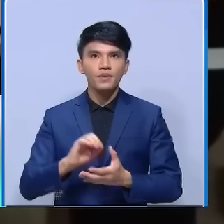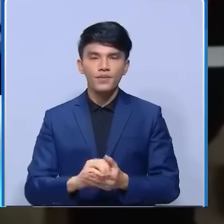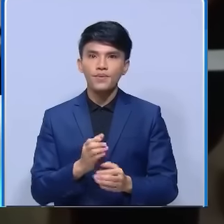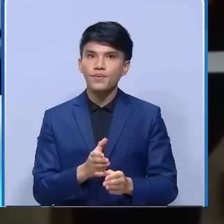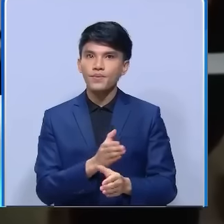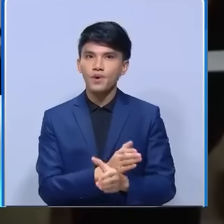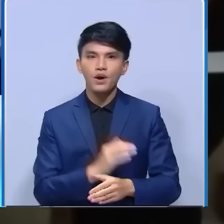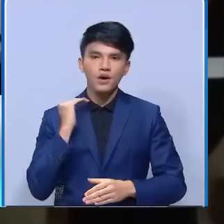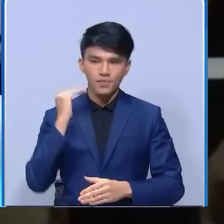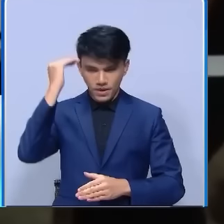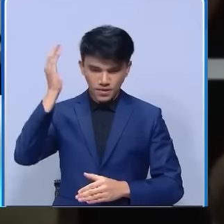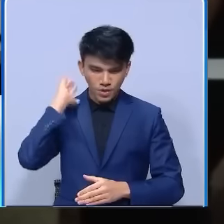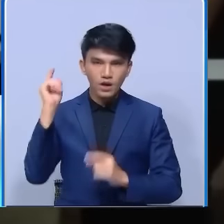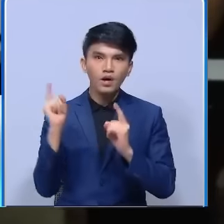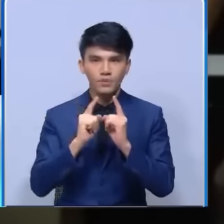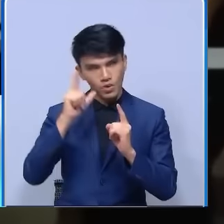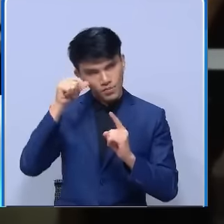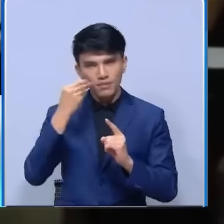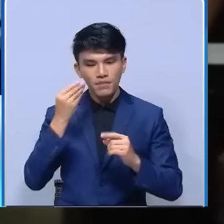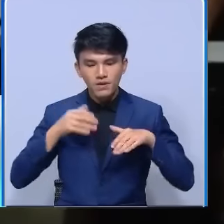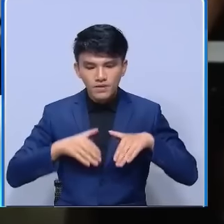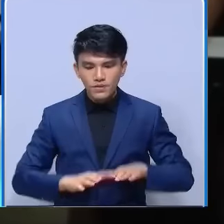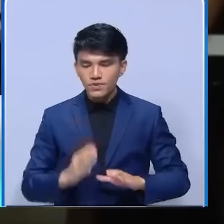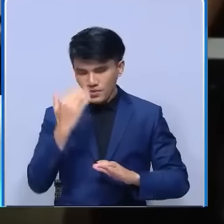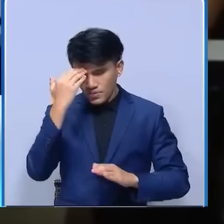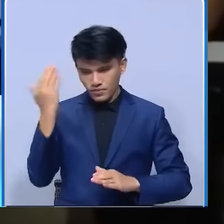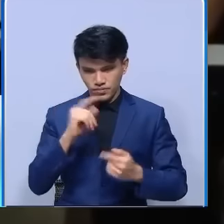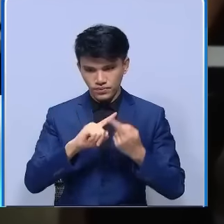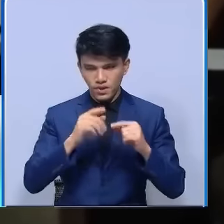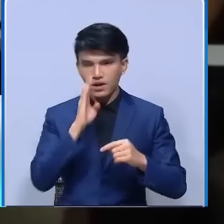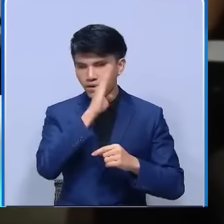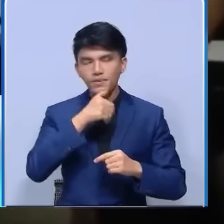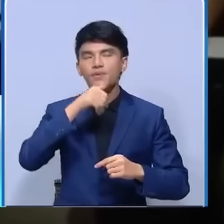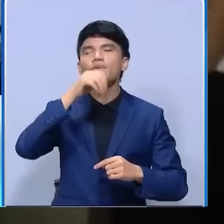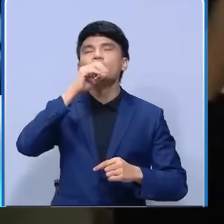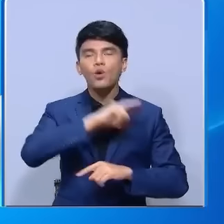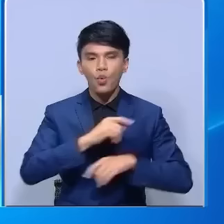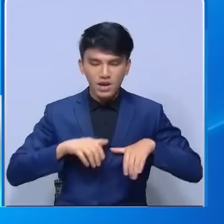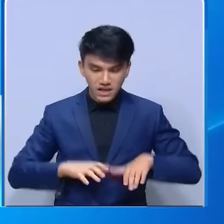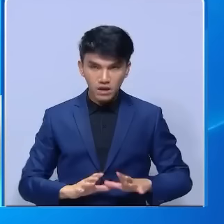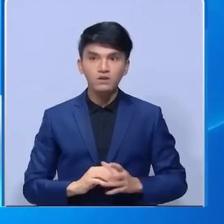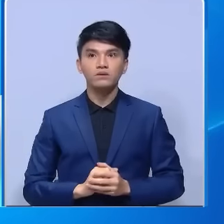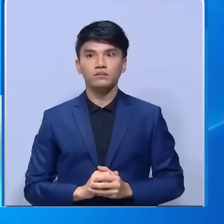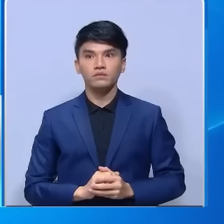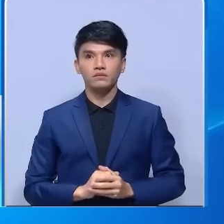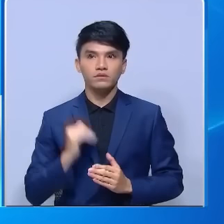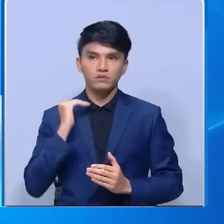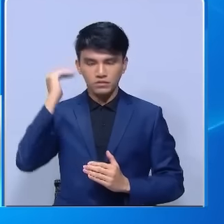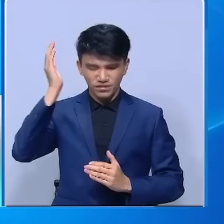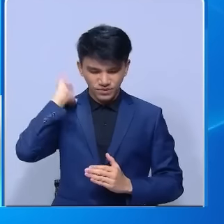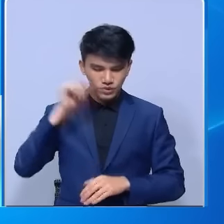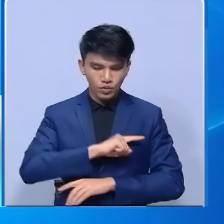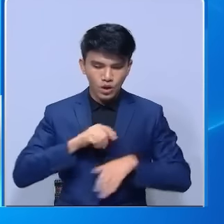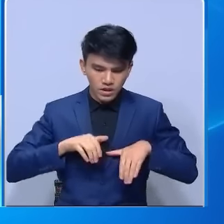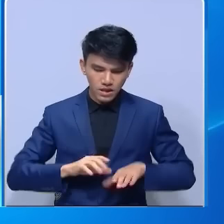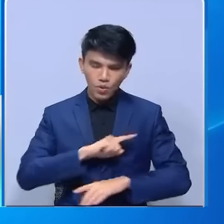ตุพี่ชายแวะมาหาแม่ที่บ้านเกิดเพราะชวนเพื่อนมาดื่มเบียร์ฉลองวันเกิดย้อนหลังกันพี่ชายเขาเกิด10ตุลาค